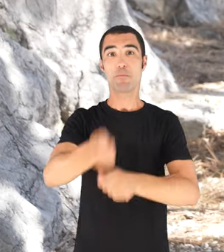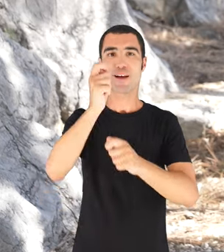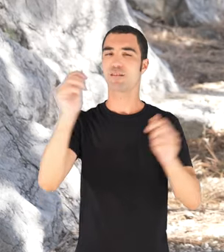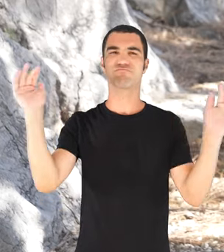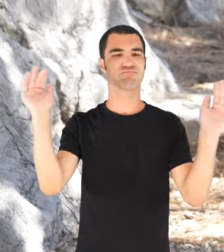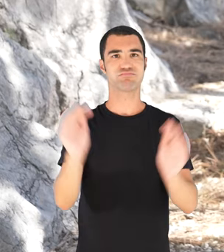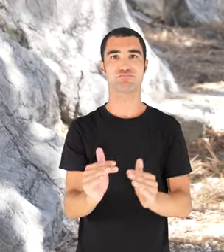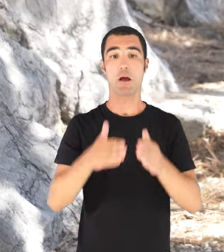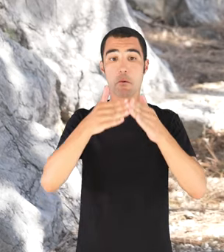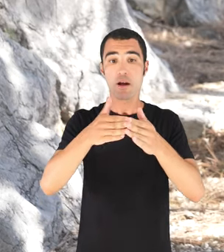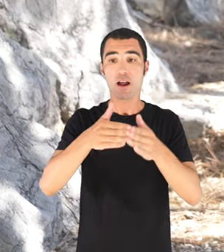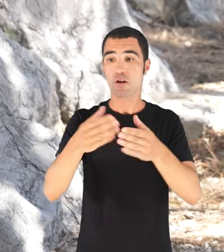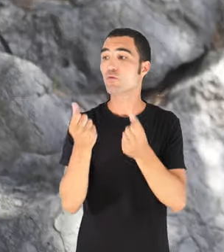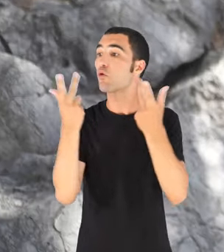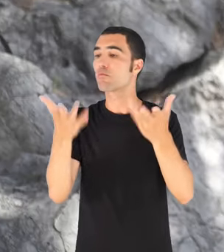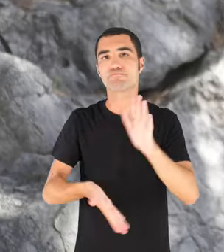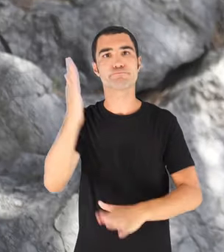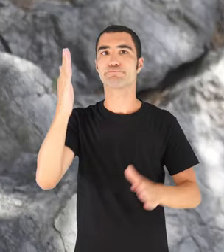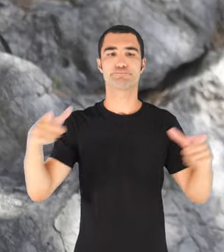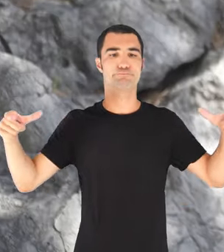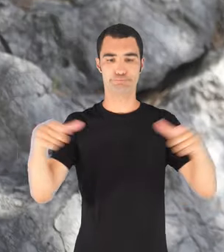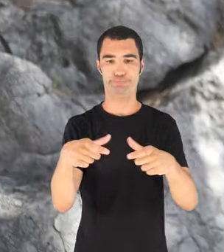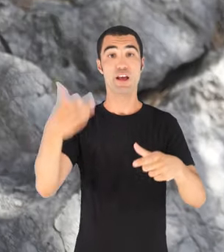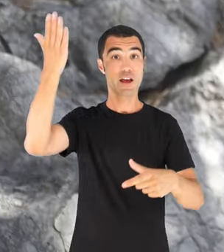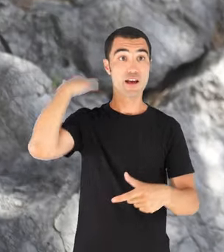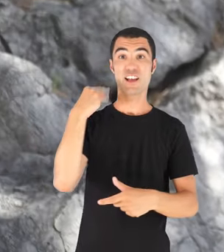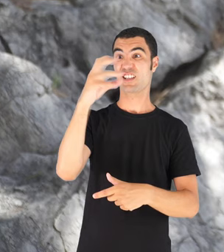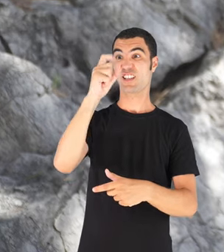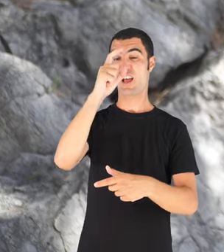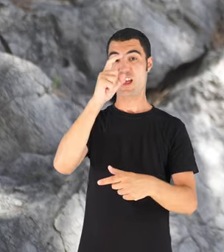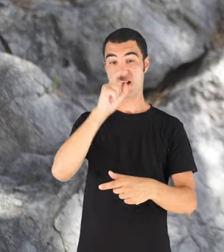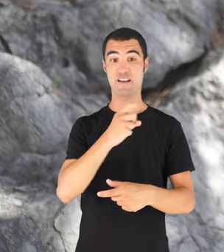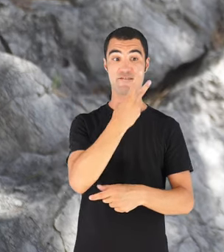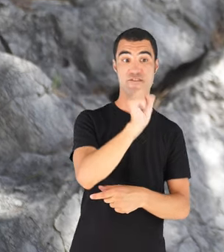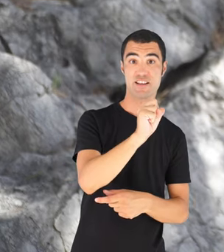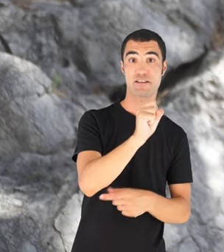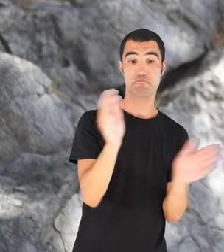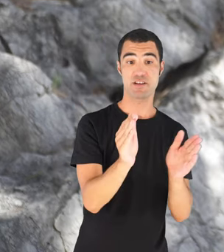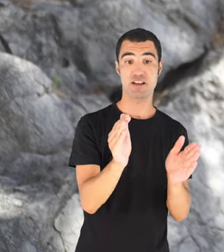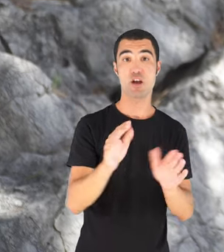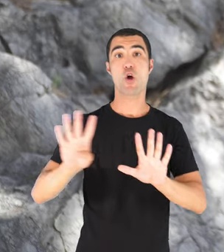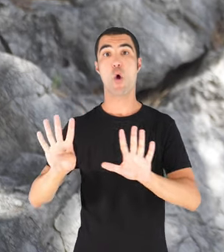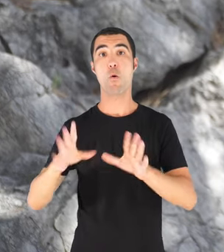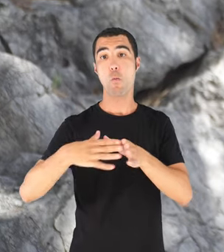la pesca, el número de barques. Fa 30 anys hi havia 20 barques de pesca petites i 9 de bou,